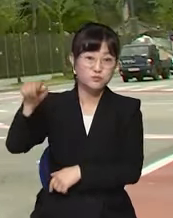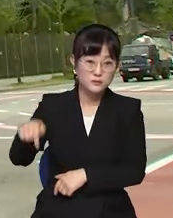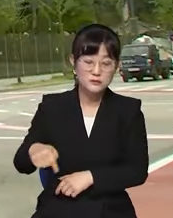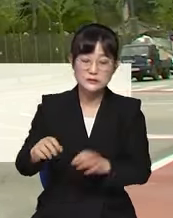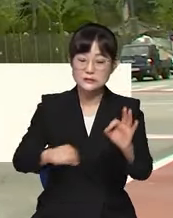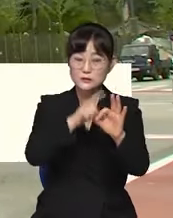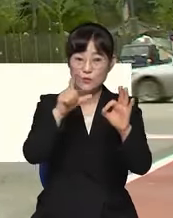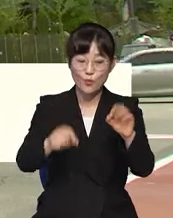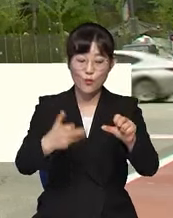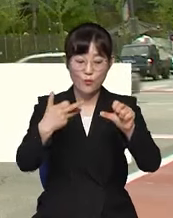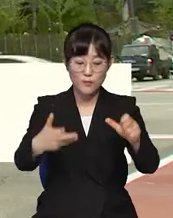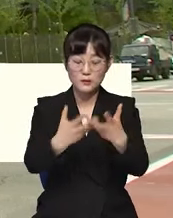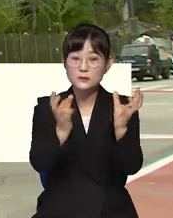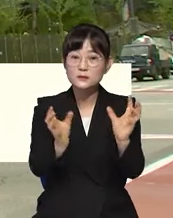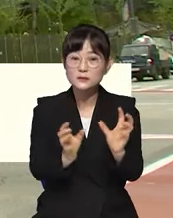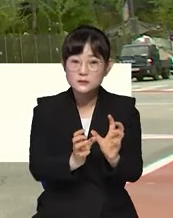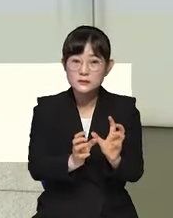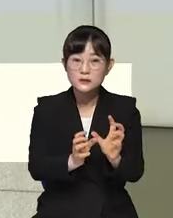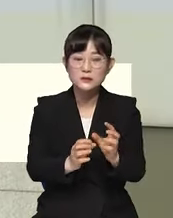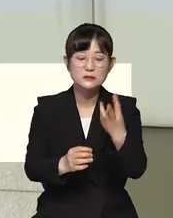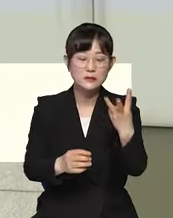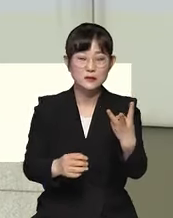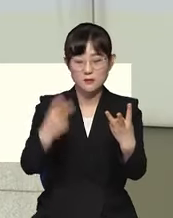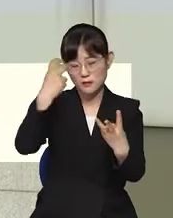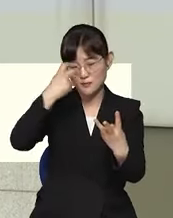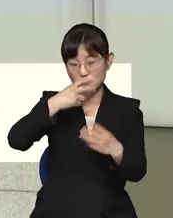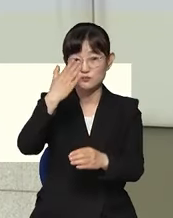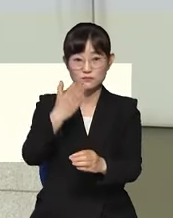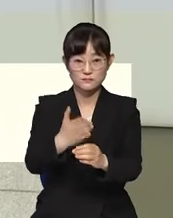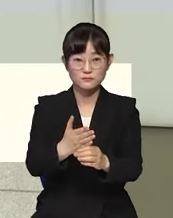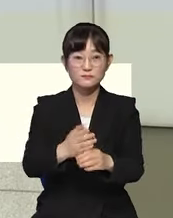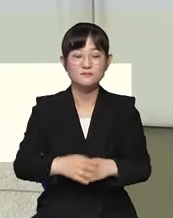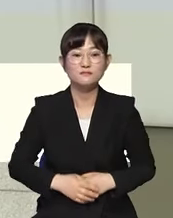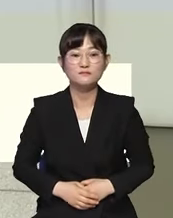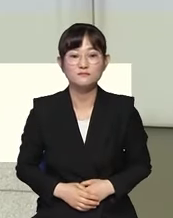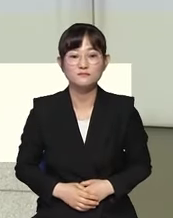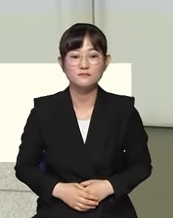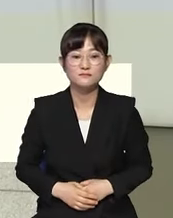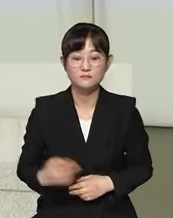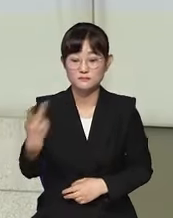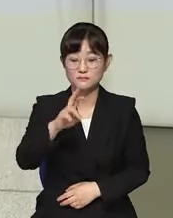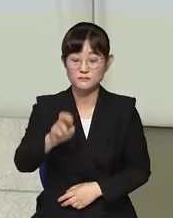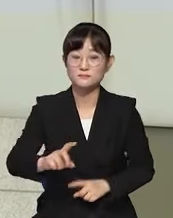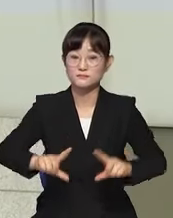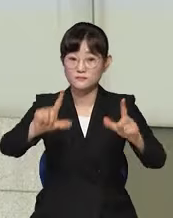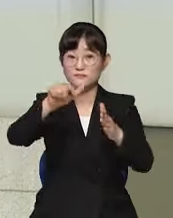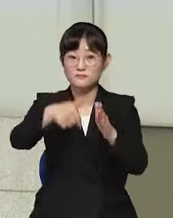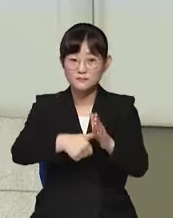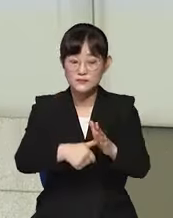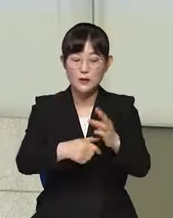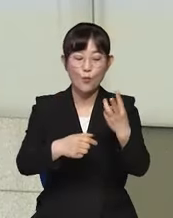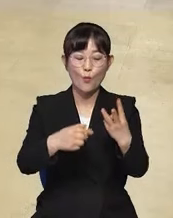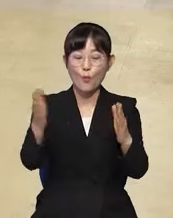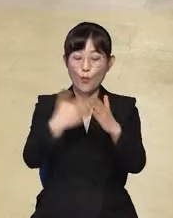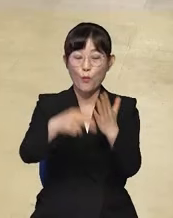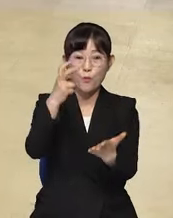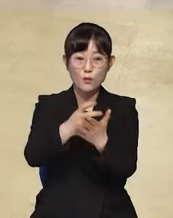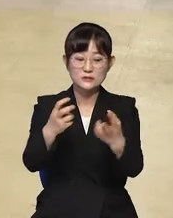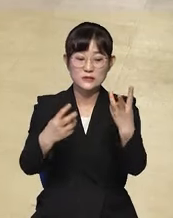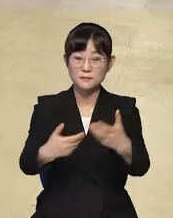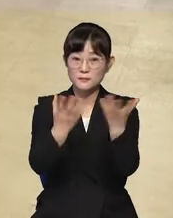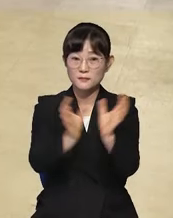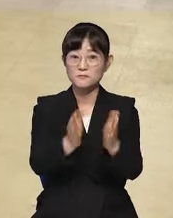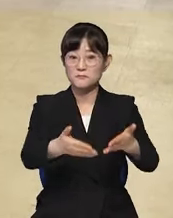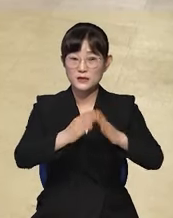10월 518 공법 3 단체를 대상으로 감사를 진행했습니다 2022년 공법 3단체 가 출범하고 총